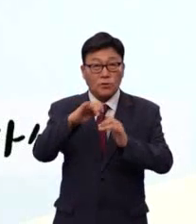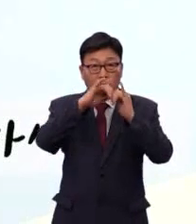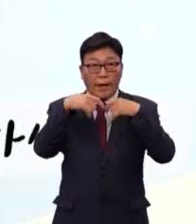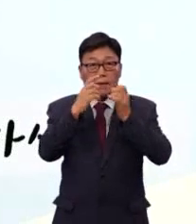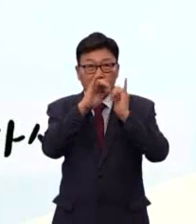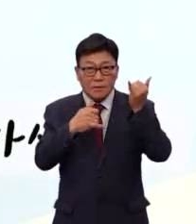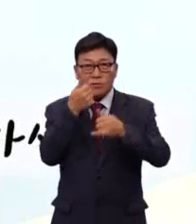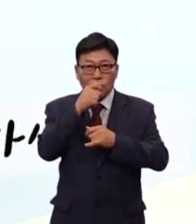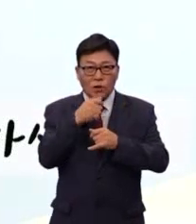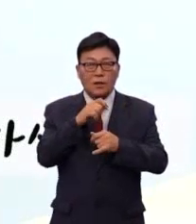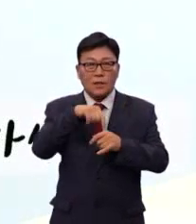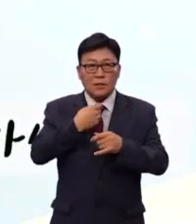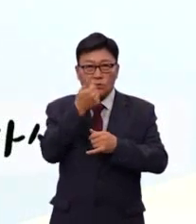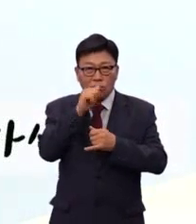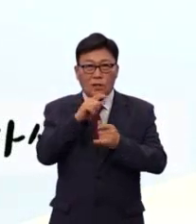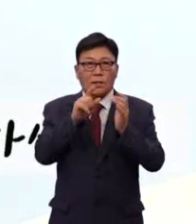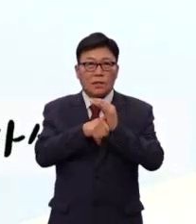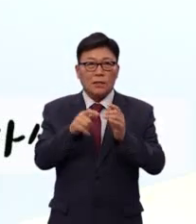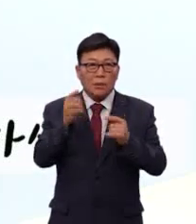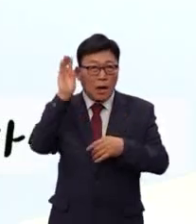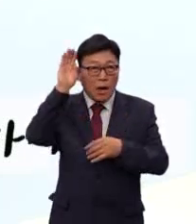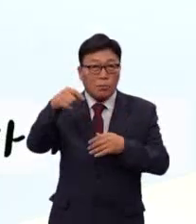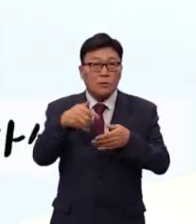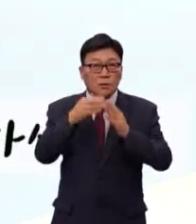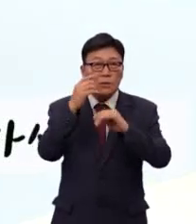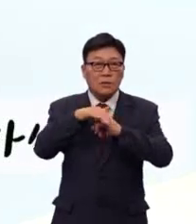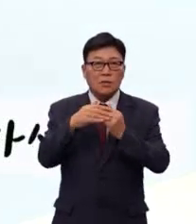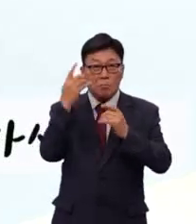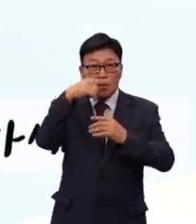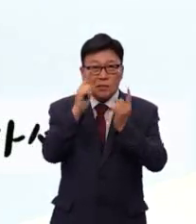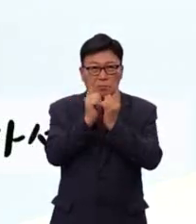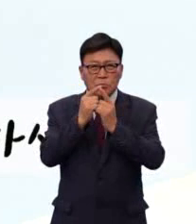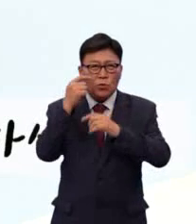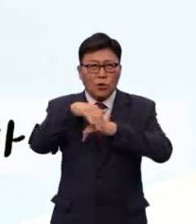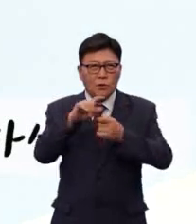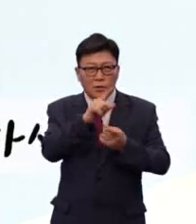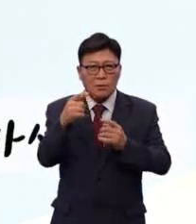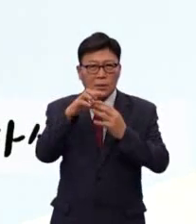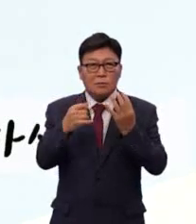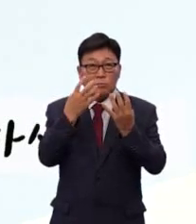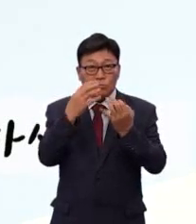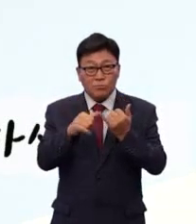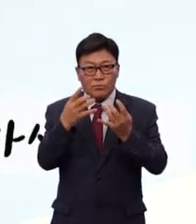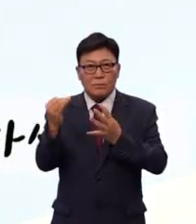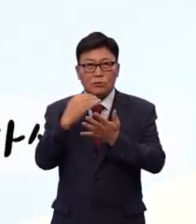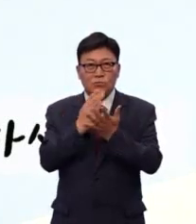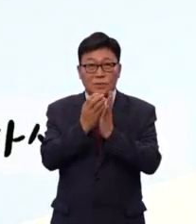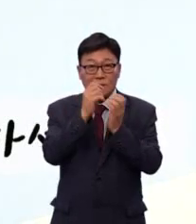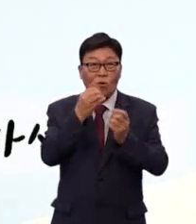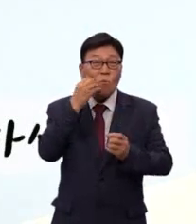클리닉, 진로 설정부터 면접 전략까지 많은 프로그램들이 진행되고 있다고 하니까요. 각 홈페이지를 통해서